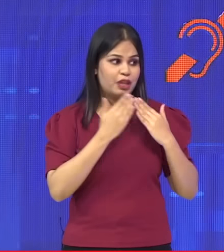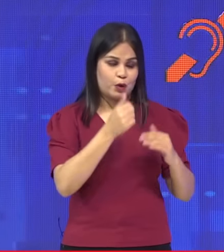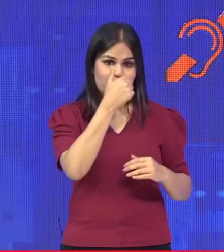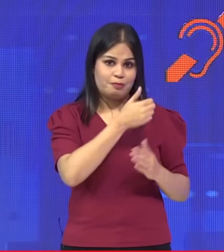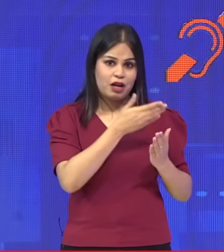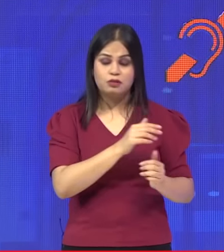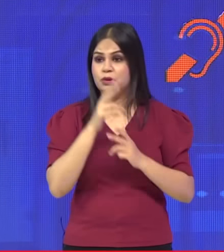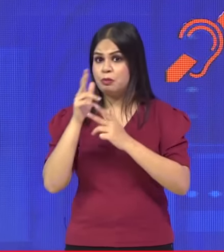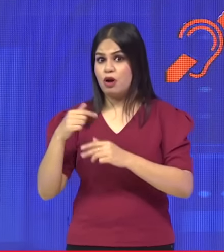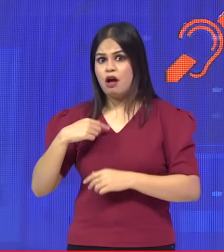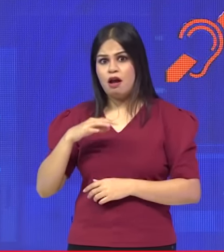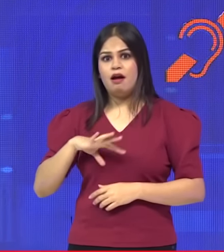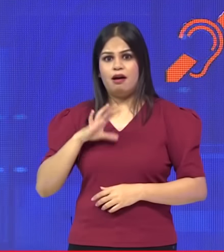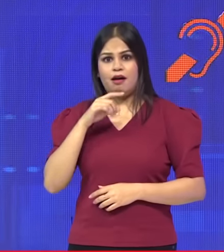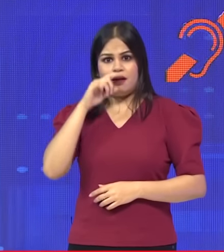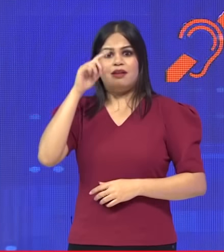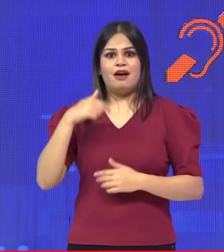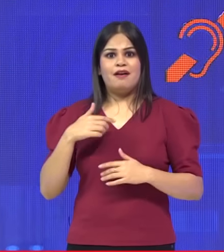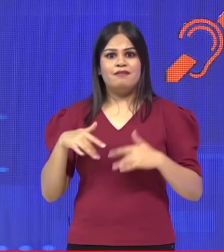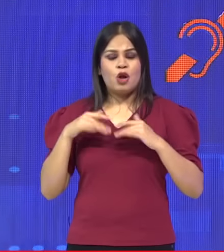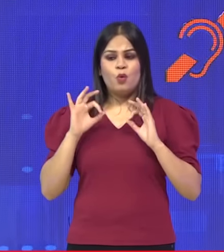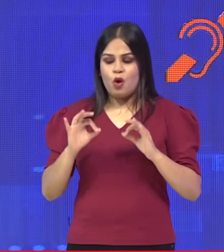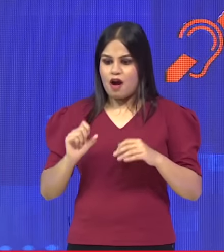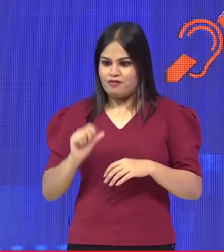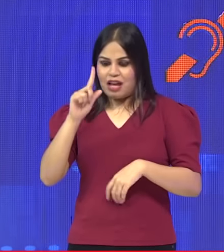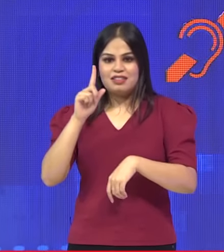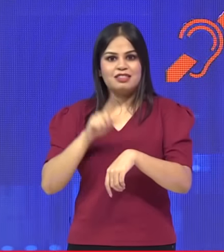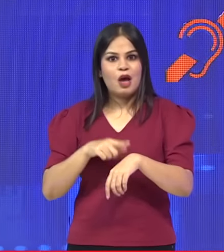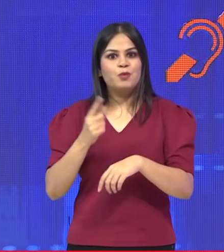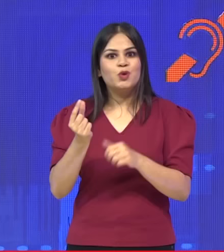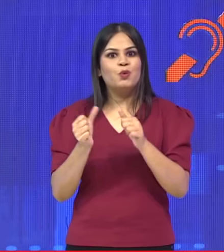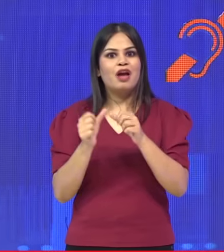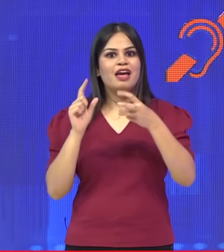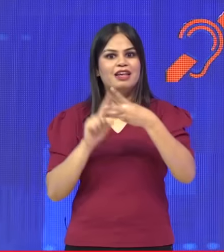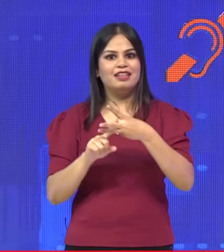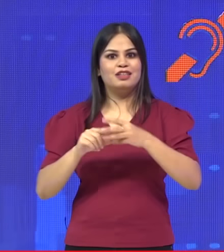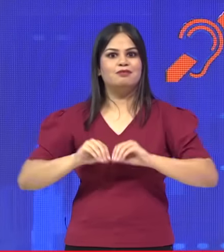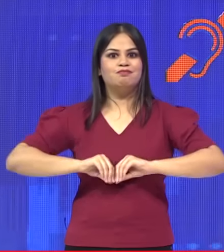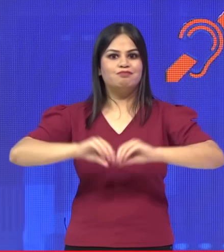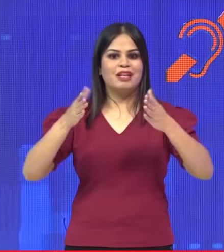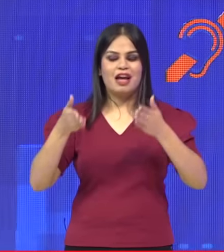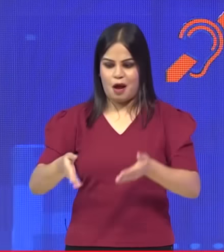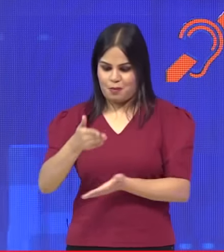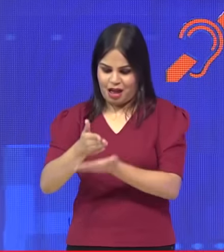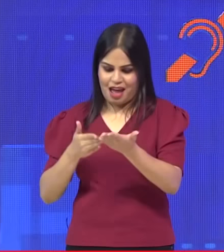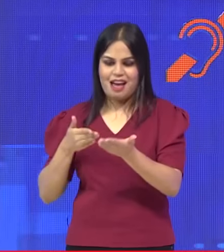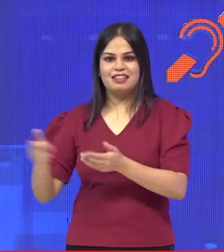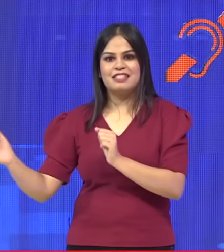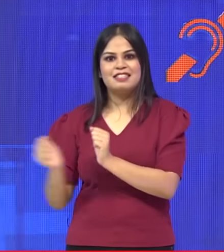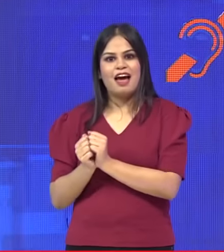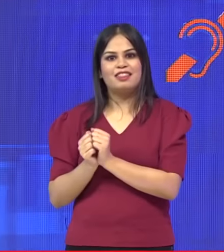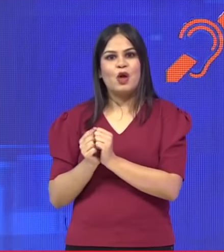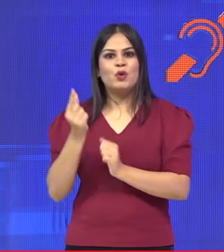की यह लॉन्च है मैं पहले एपिसोड में हूं और मैं आपके साथ यह केक कैट रहा हूं इंडिया टीवी को